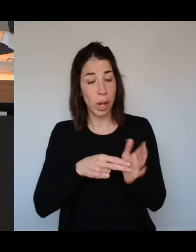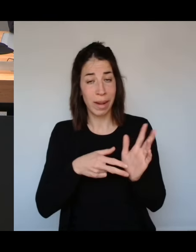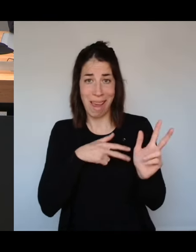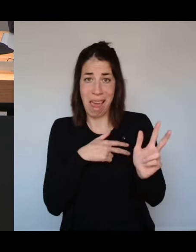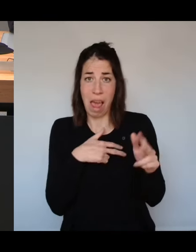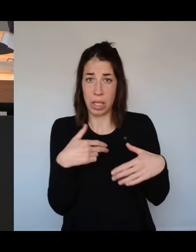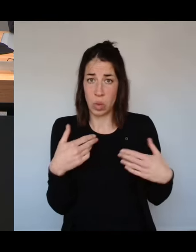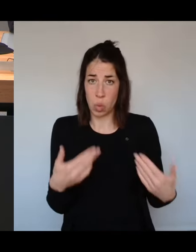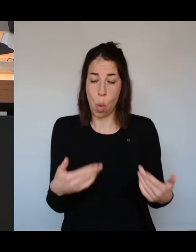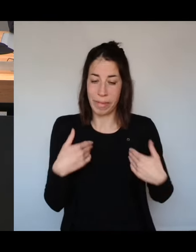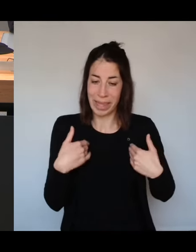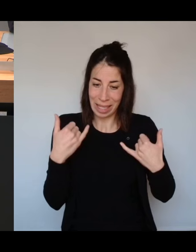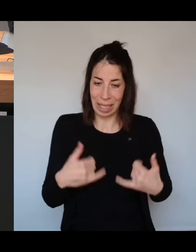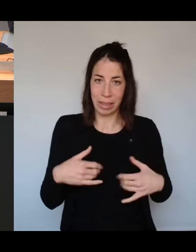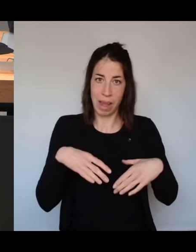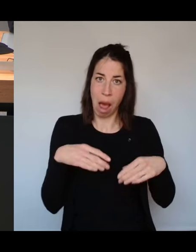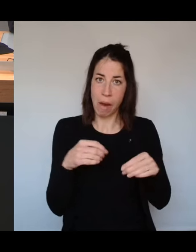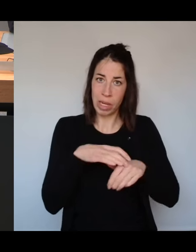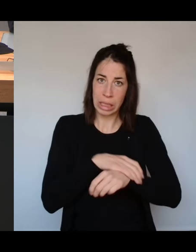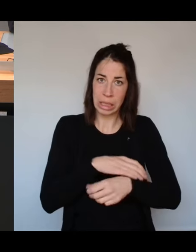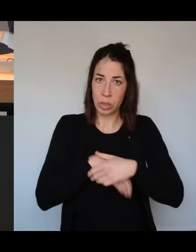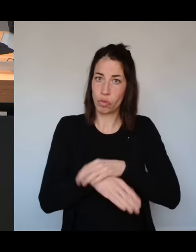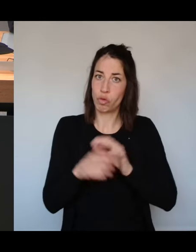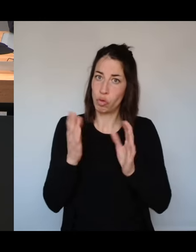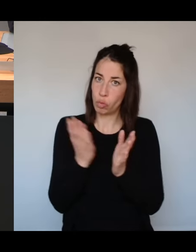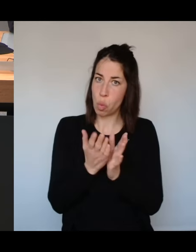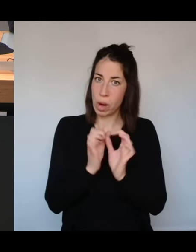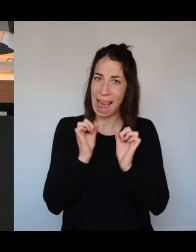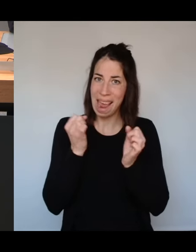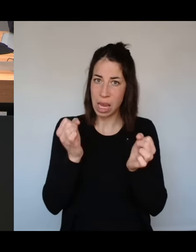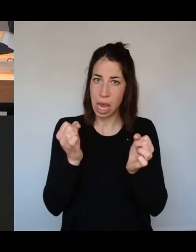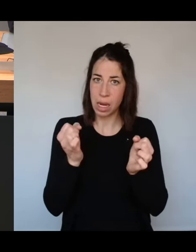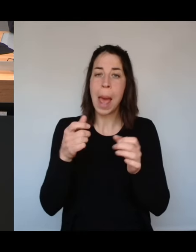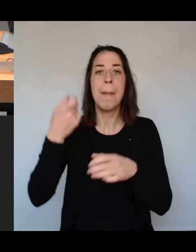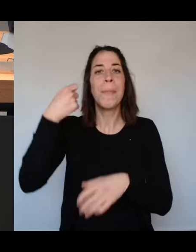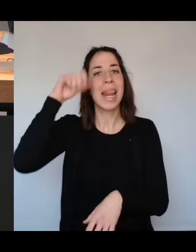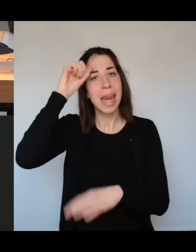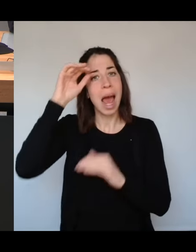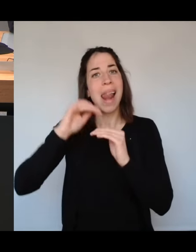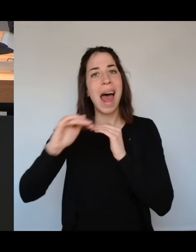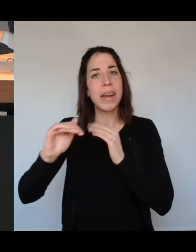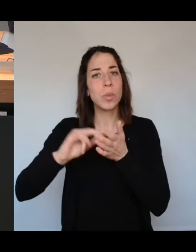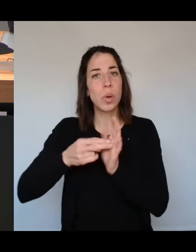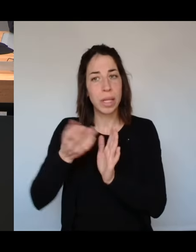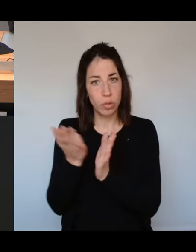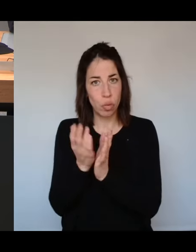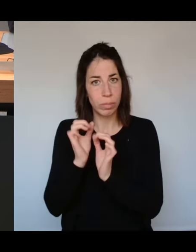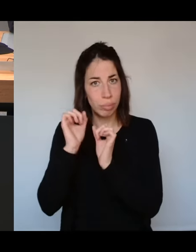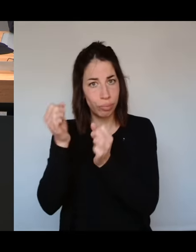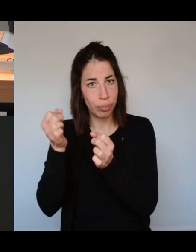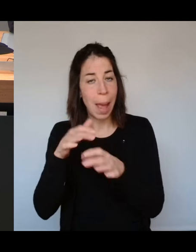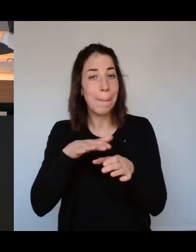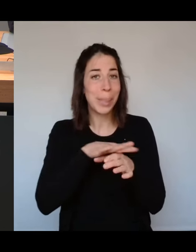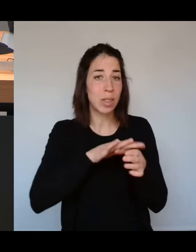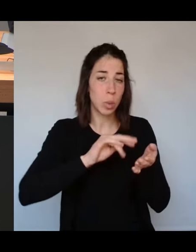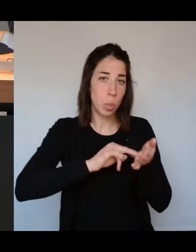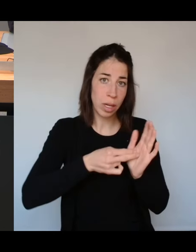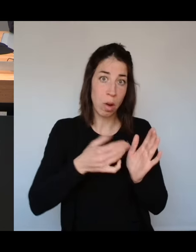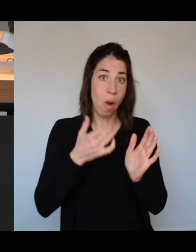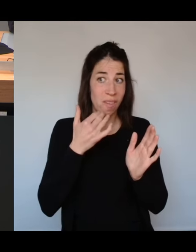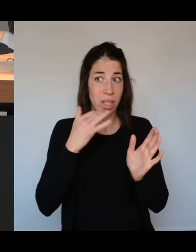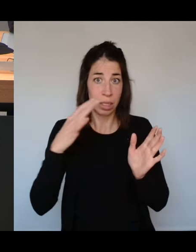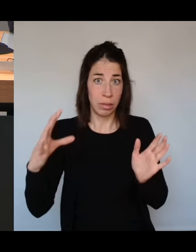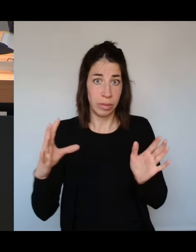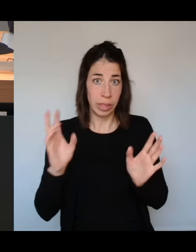Berliner Landespolitik hat reagiert. Die Bezirkspolitik macht hoffentlich dabei auch mit. Und neben Polizei